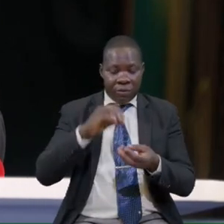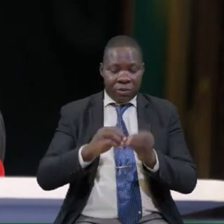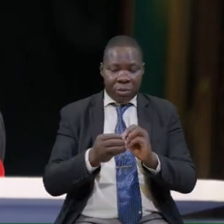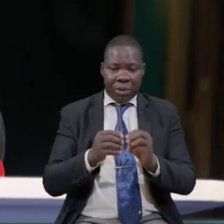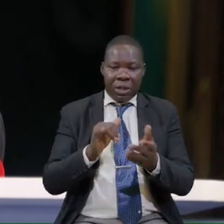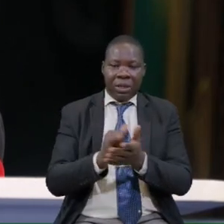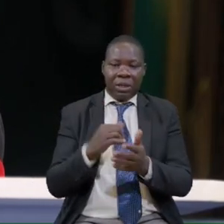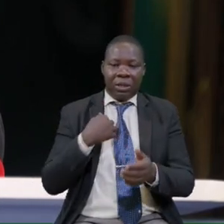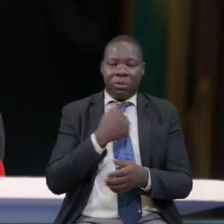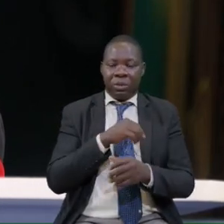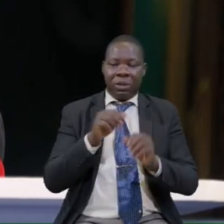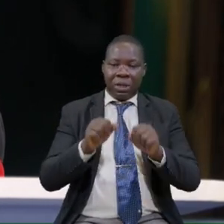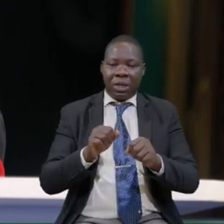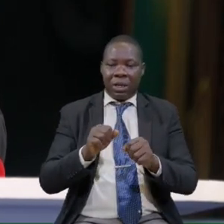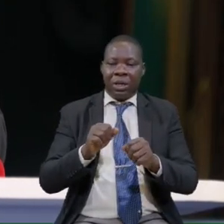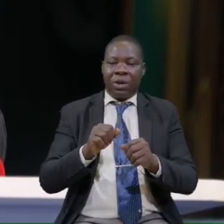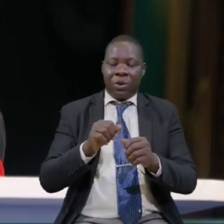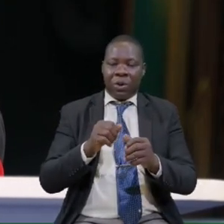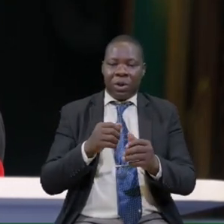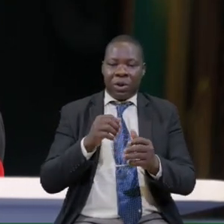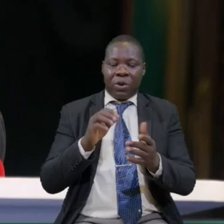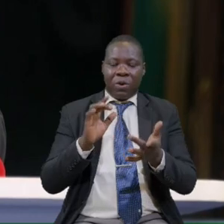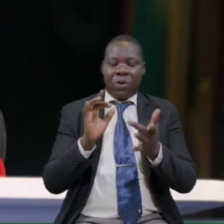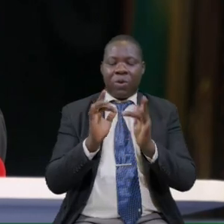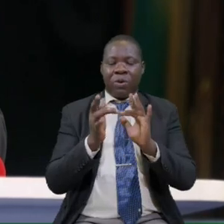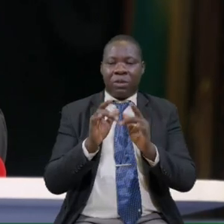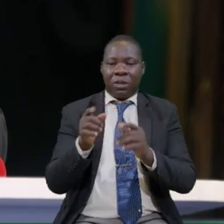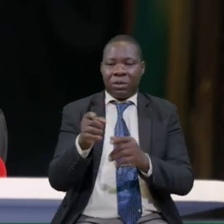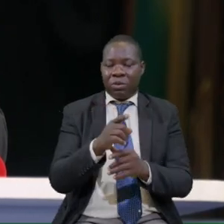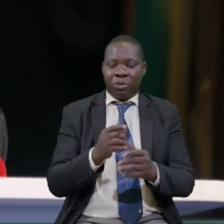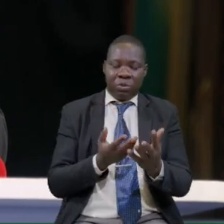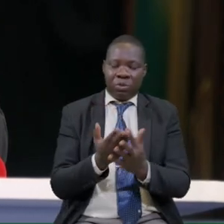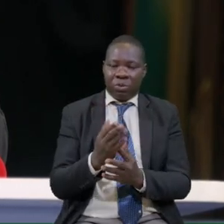Si vous n'avez pas de téléphone, et on peut